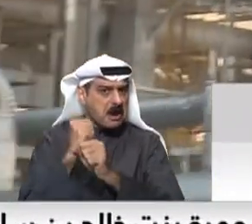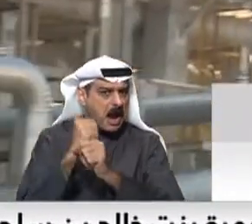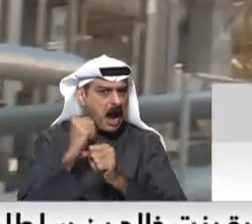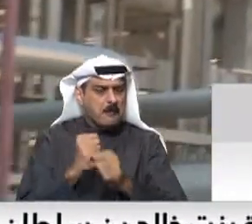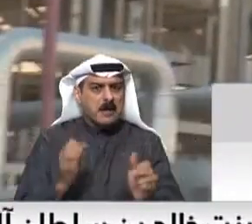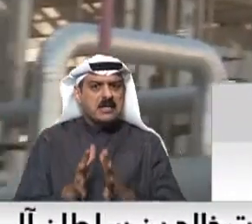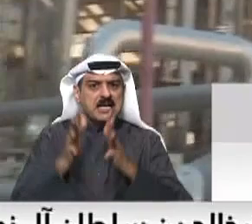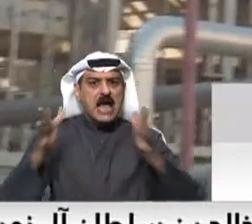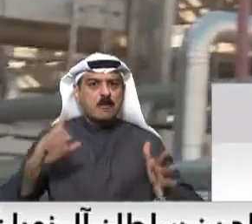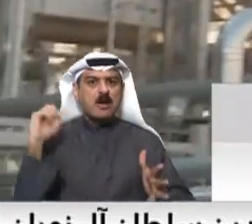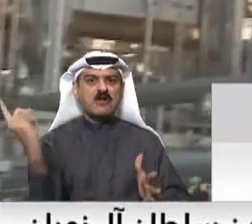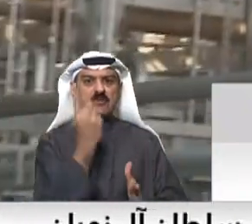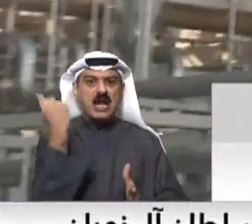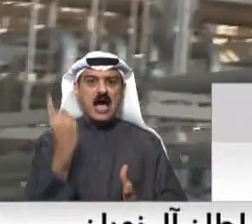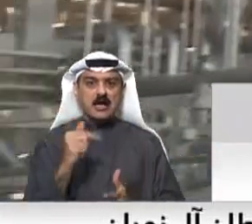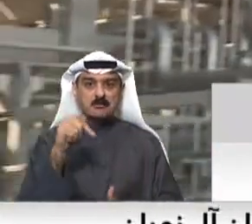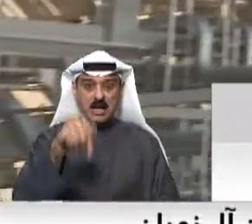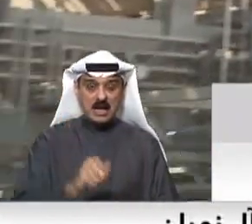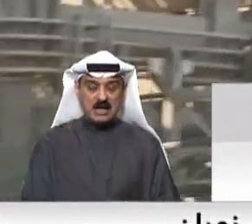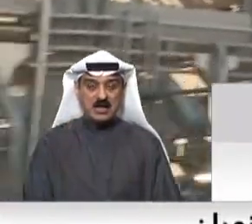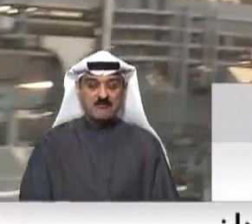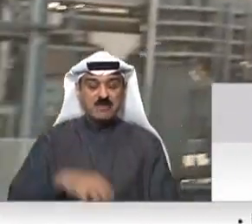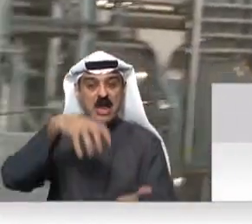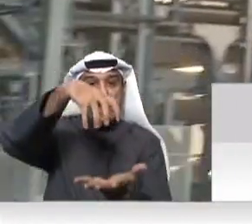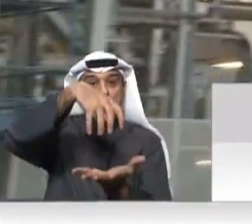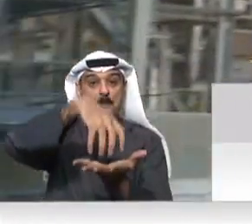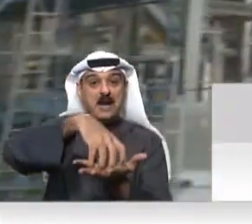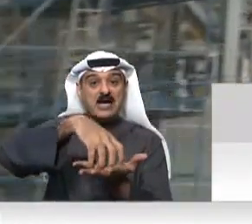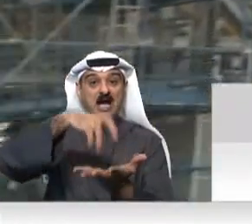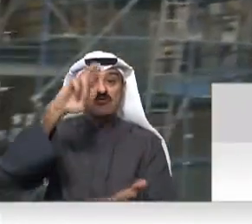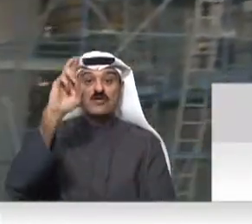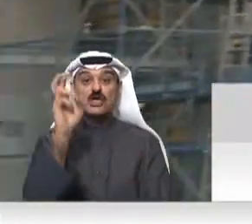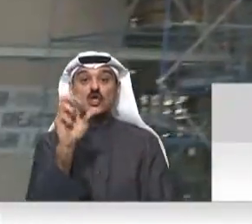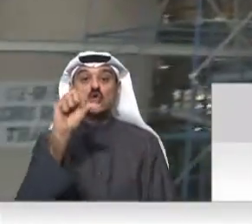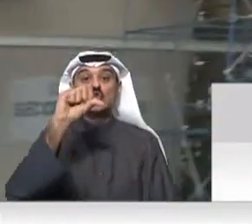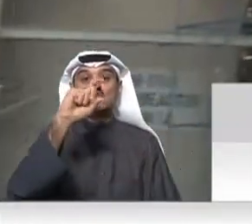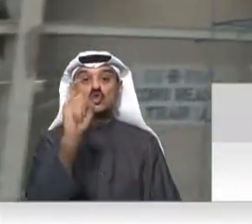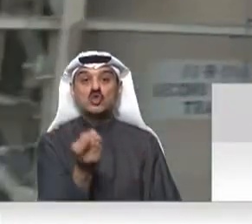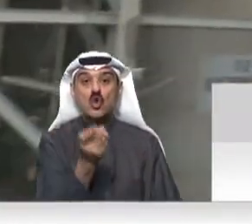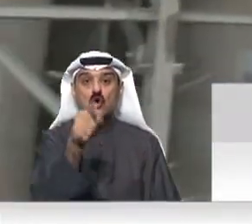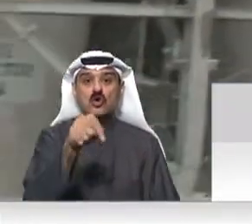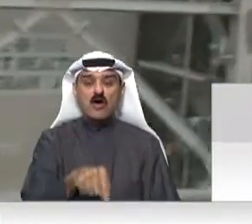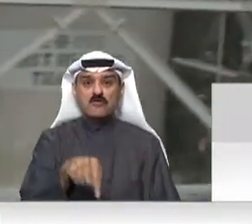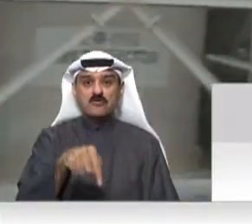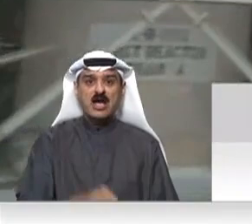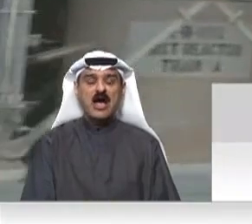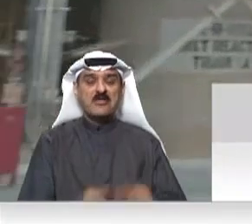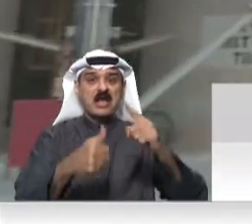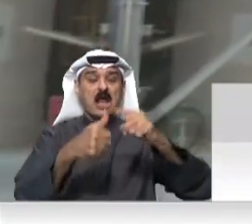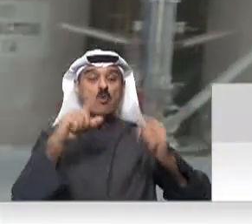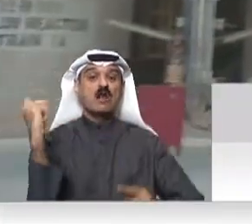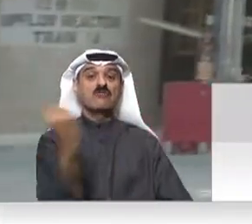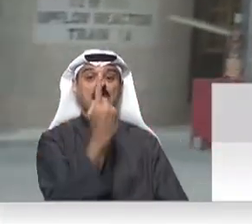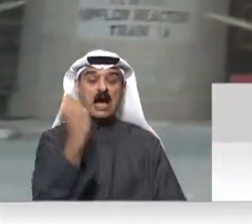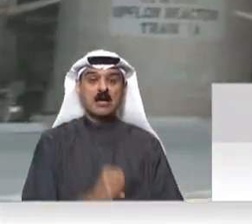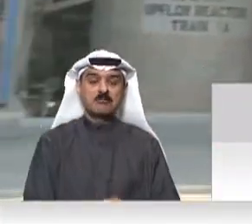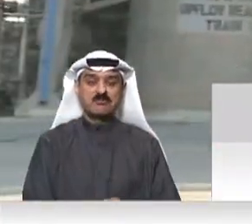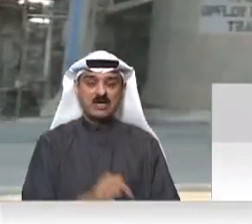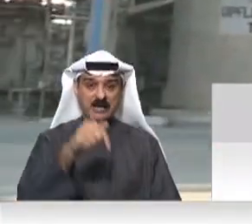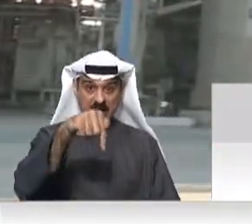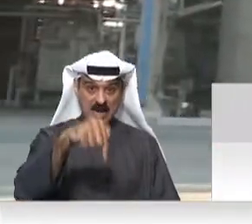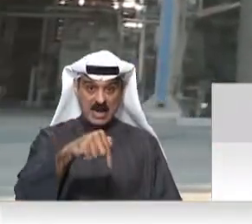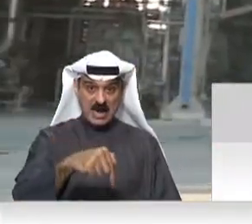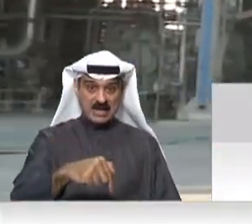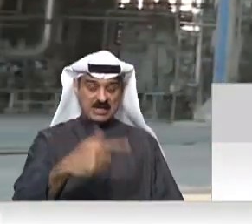تصبح مصفاة الزور أكبر منشأة تكرير يتم بناؤها على مرحلة واحدة، كما احتلت المرتبة السابعة عالميا